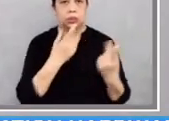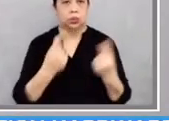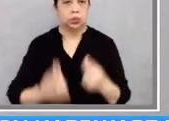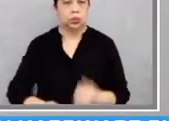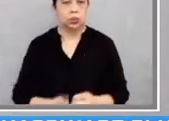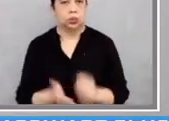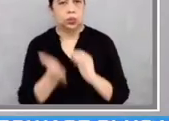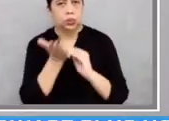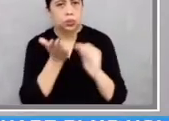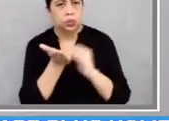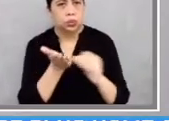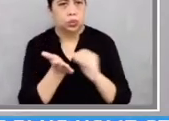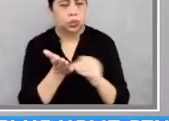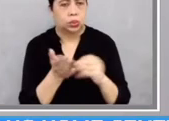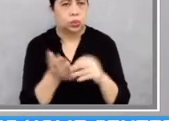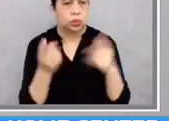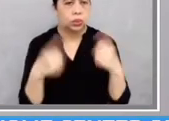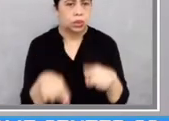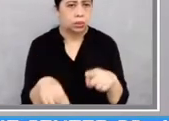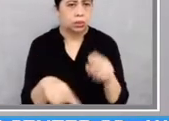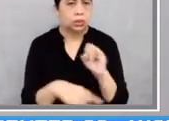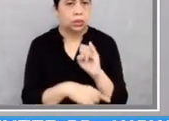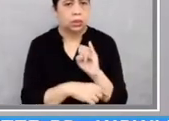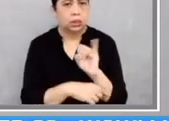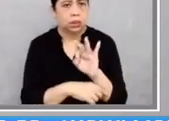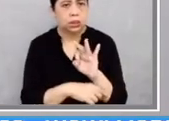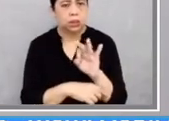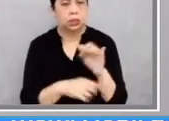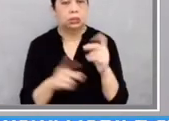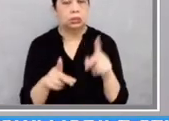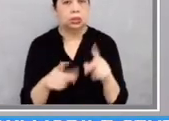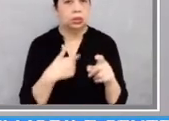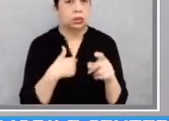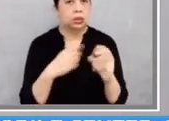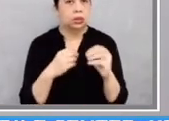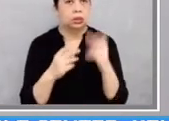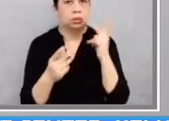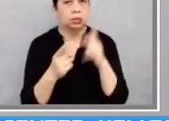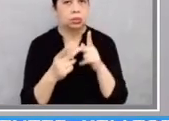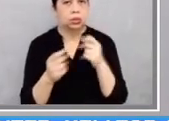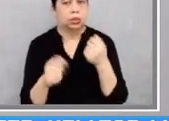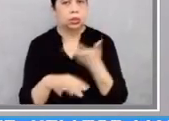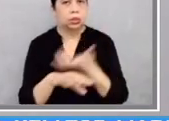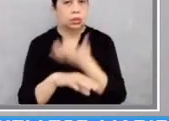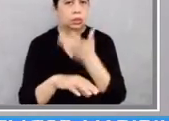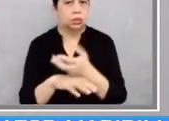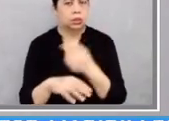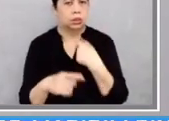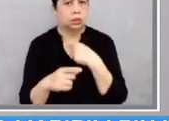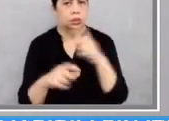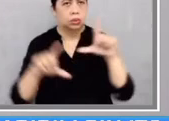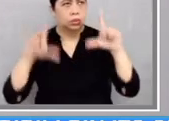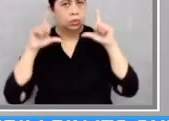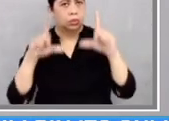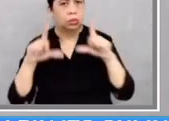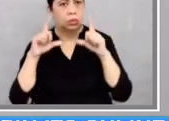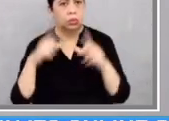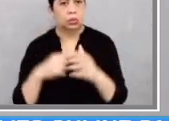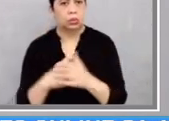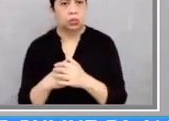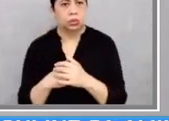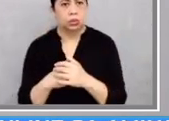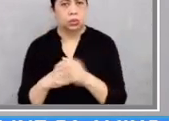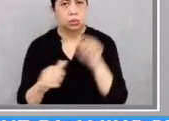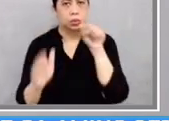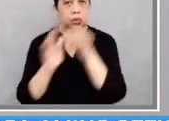sa nangyari kung ganun po, wala naman po akong intention na saktan siya. Tsaka yung pinaparata nila sa akin na papatayin ko po siya,